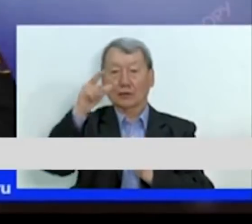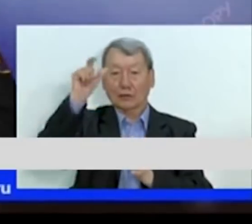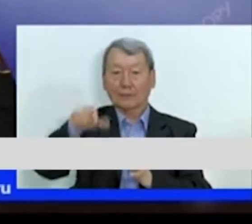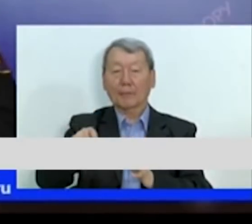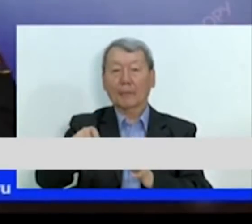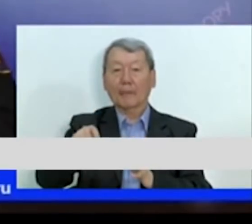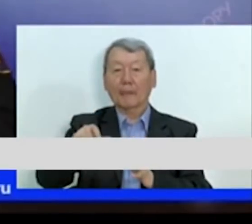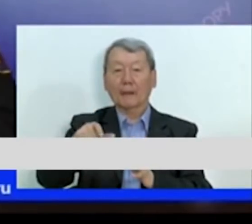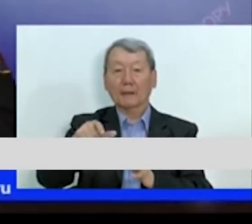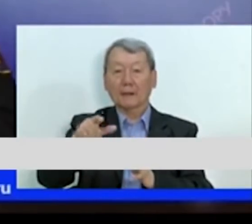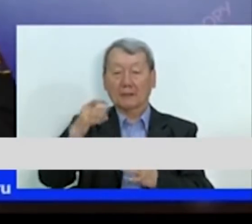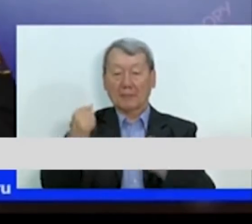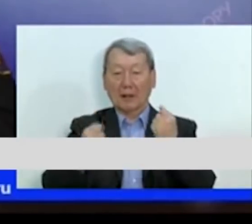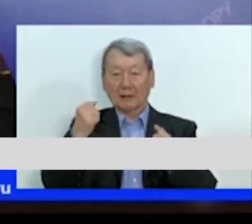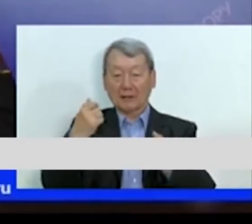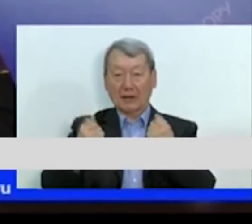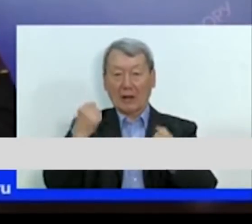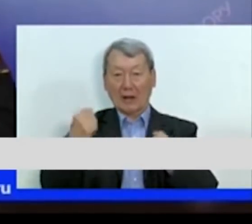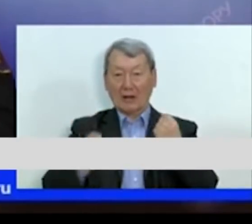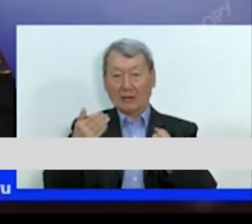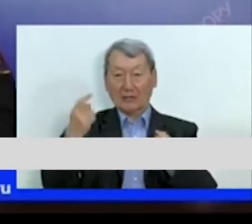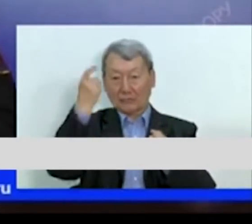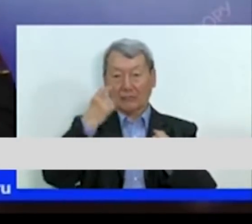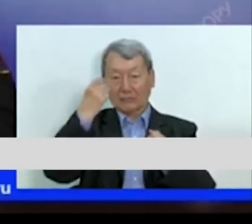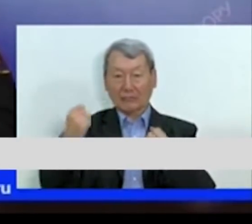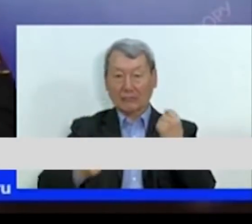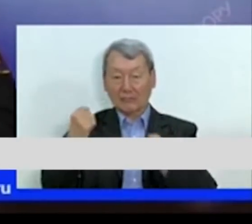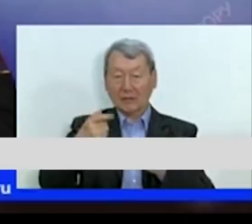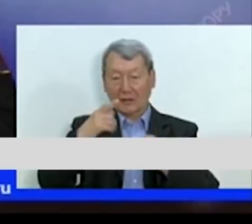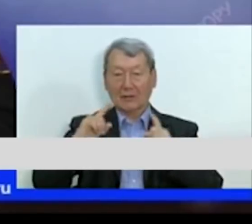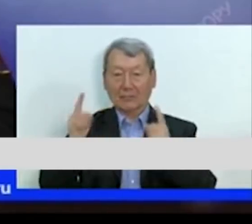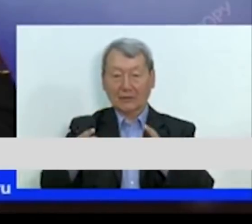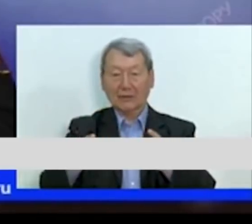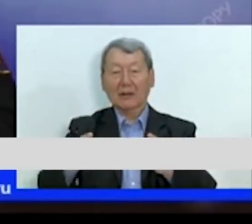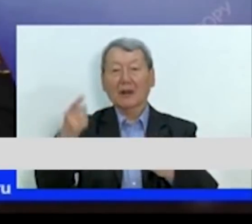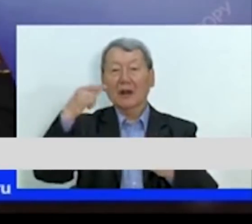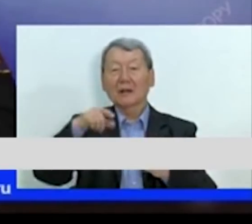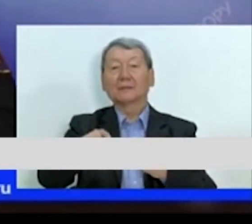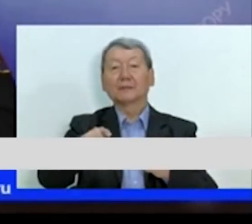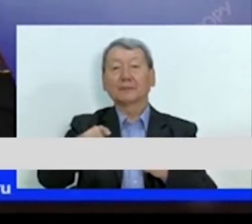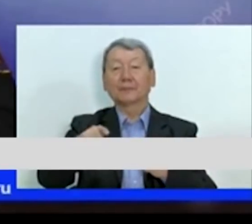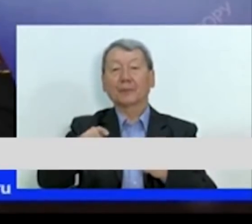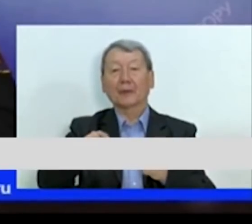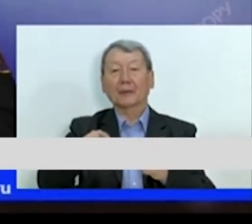адам мас абалында автобус айдап жүргөн жеринен кармалды. Ал жаранга